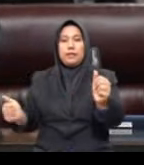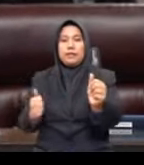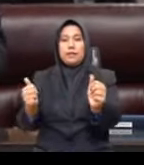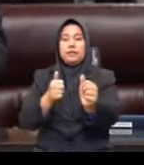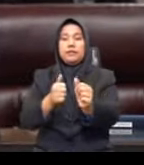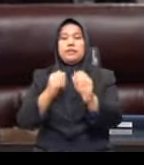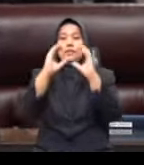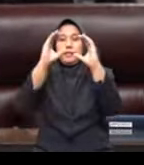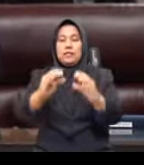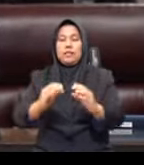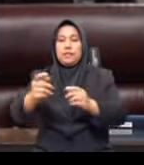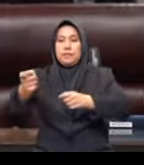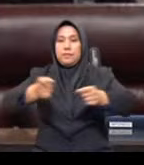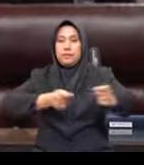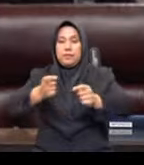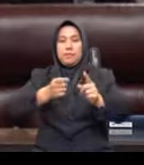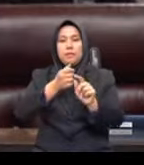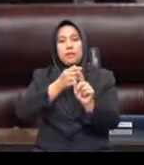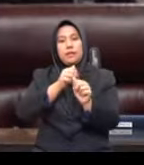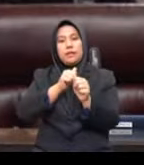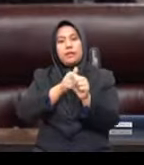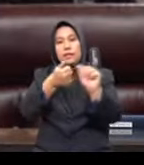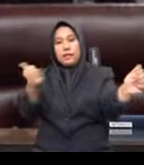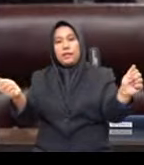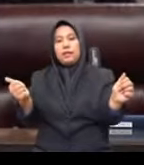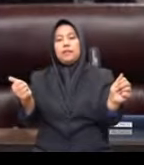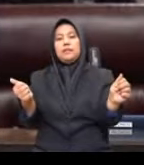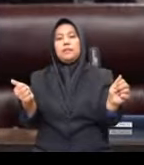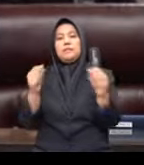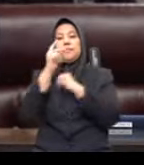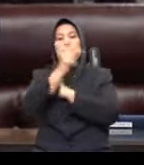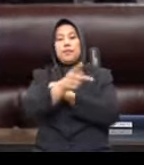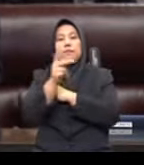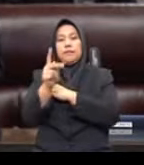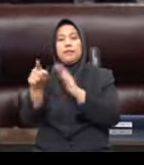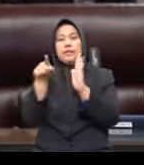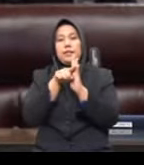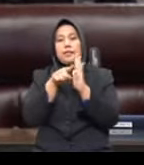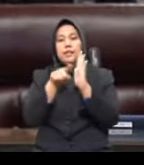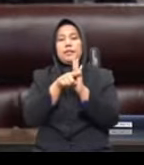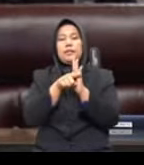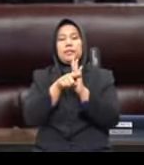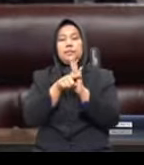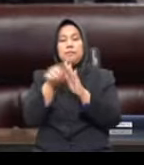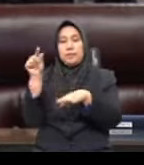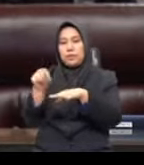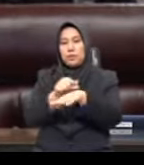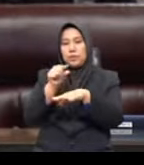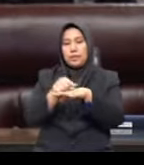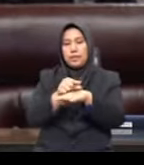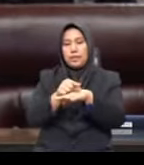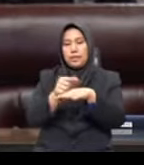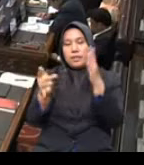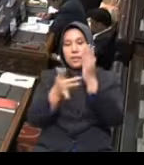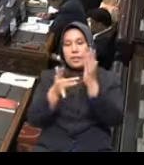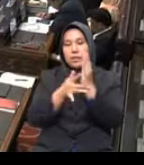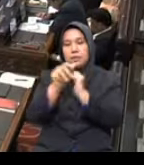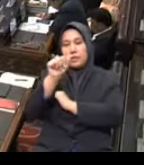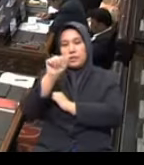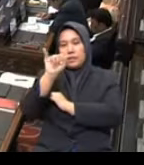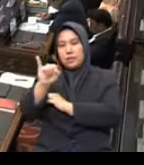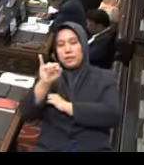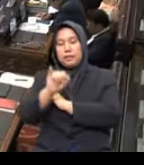kita menyeliah kepada mengelak daripada perkara-perkara yang negatif dalam penggunaan teknologi a terima kasih